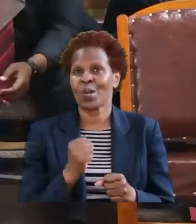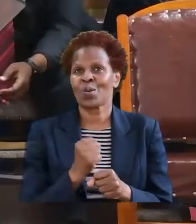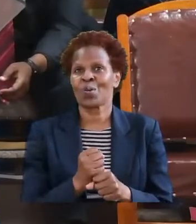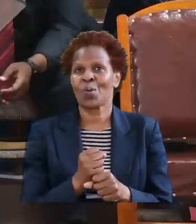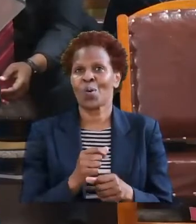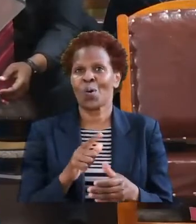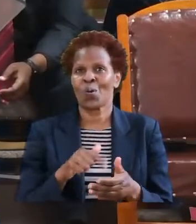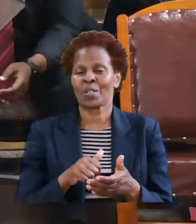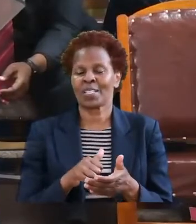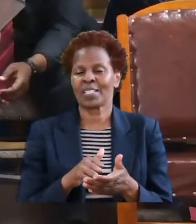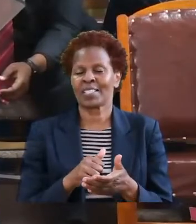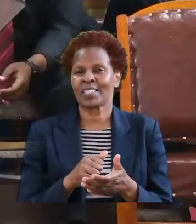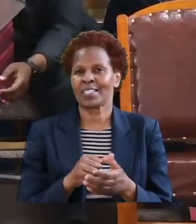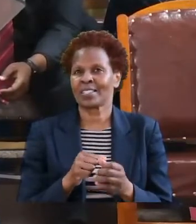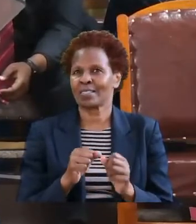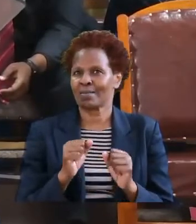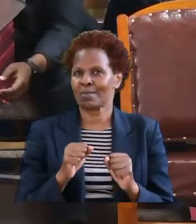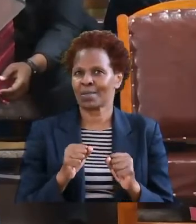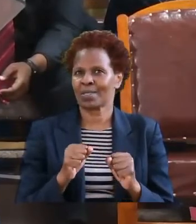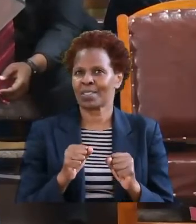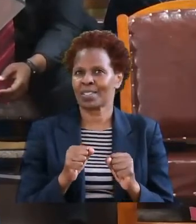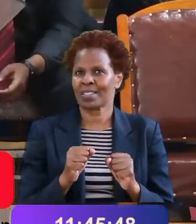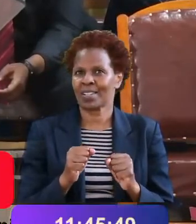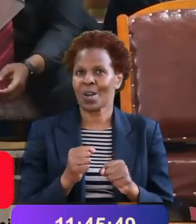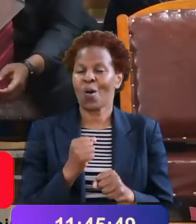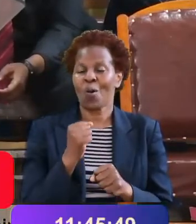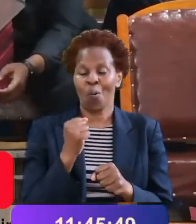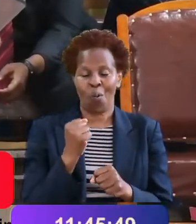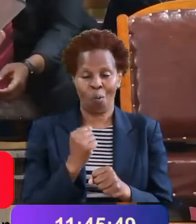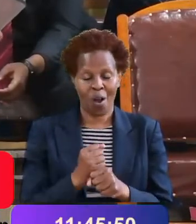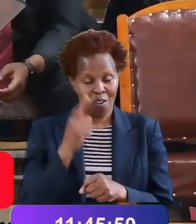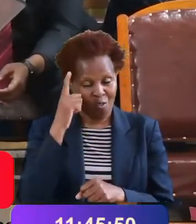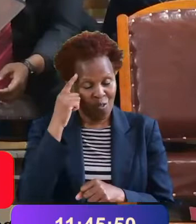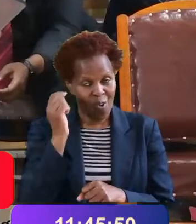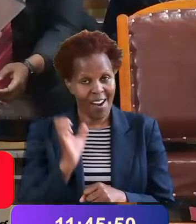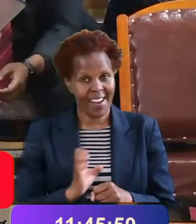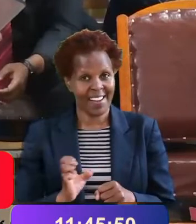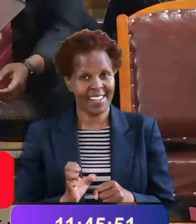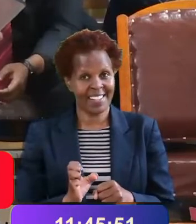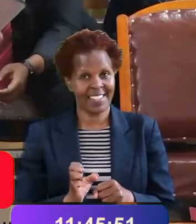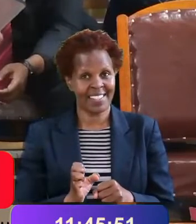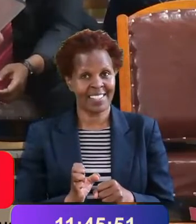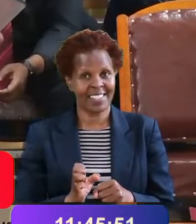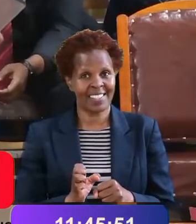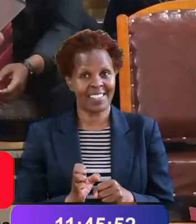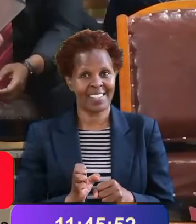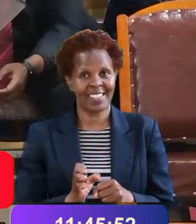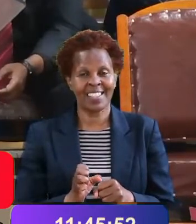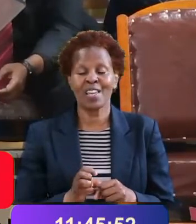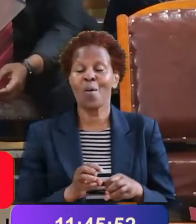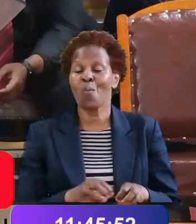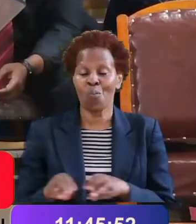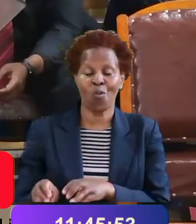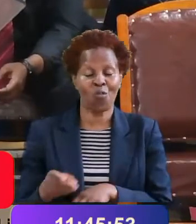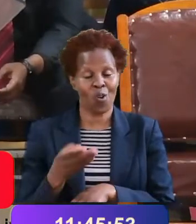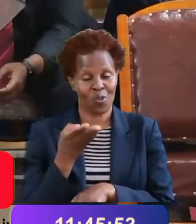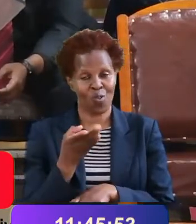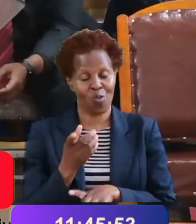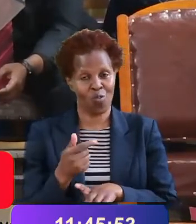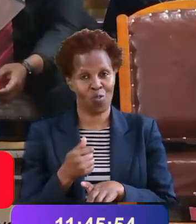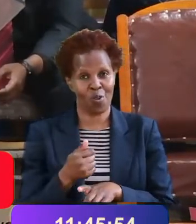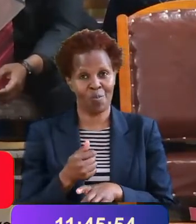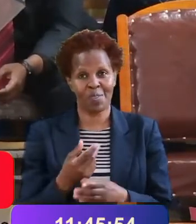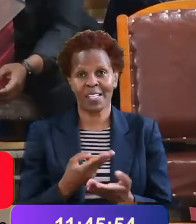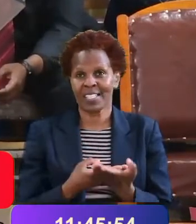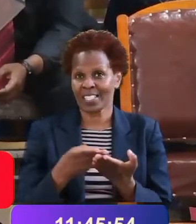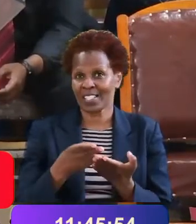Kwanza part of the kazi ya elder, kama hamjui, ni wakati unakuja kula Holy Communion, kama unatikana wanakutoa. Of course they